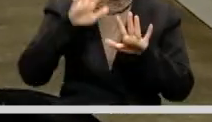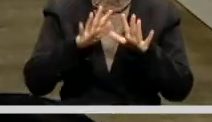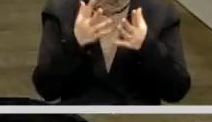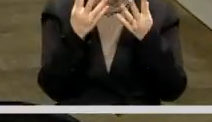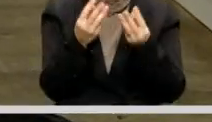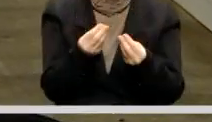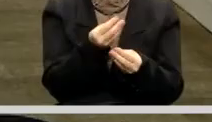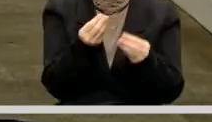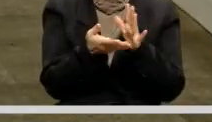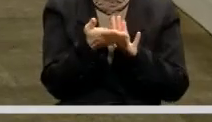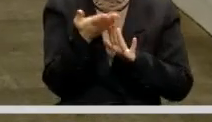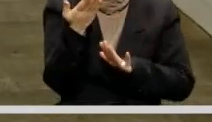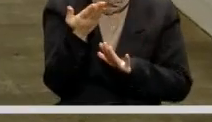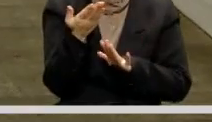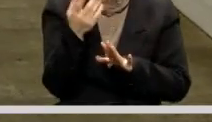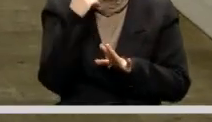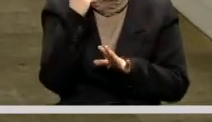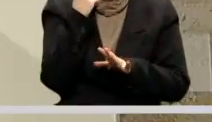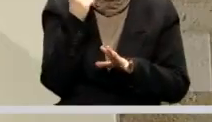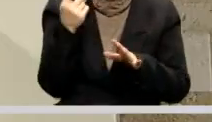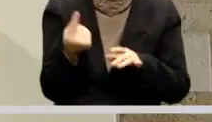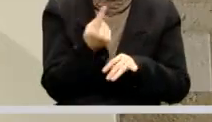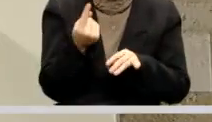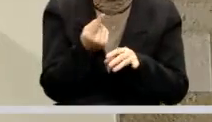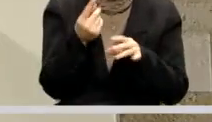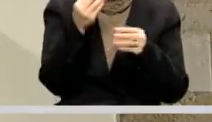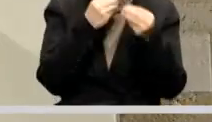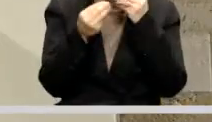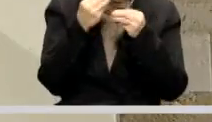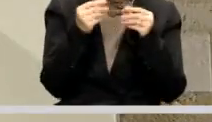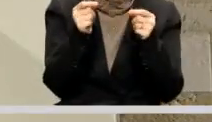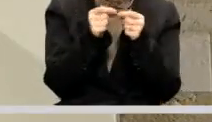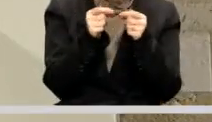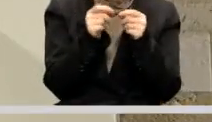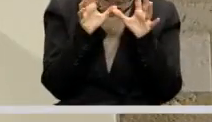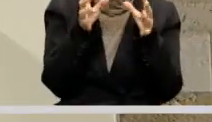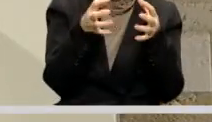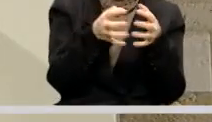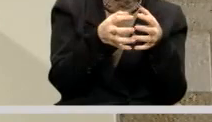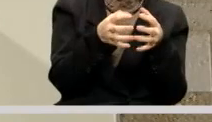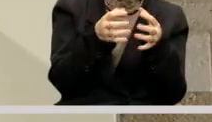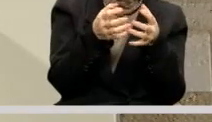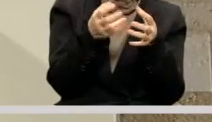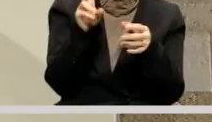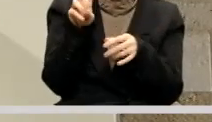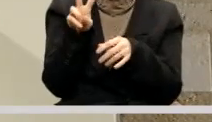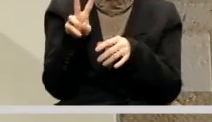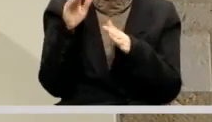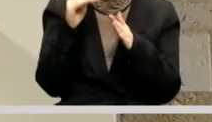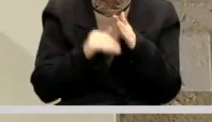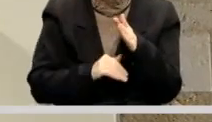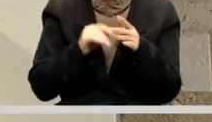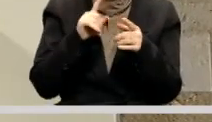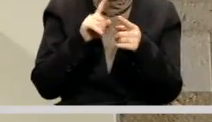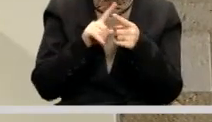karbonhidrat tüketmek B grubu vitaminlerin alımını azalttığı ve yavaşlattığı için depresyona bağlı uykusuzluk atakları ve yeme atakları da